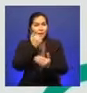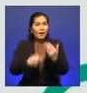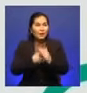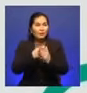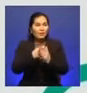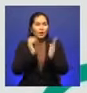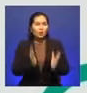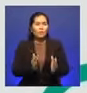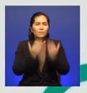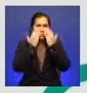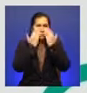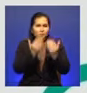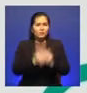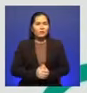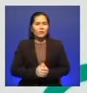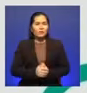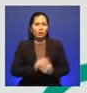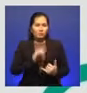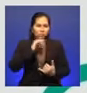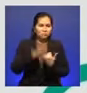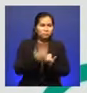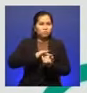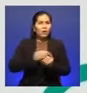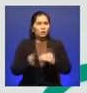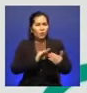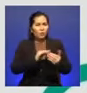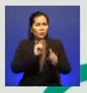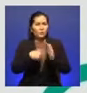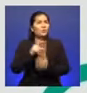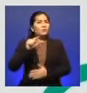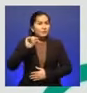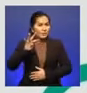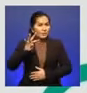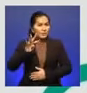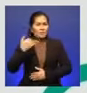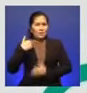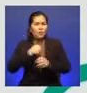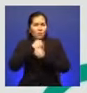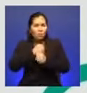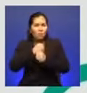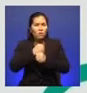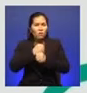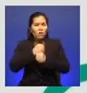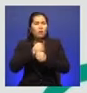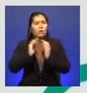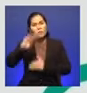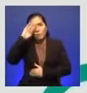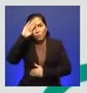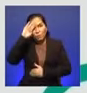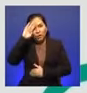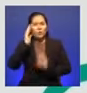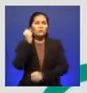วิตต้องฝังศพภายใน24ชั่วโมงนะครับแล้วก็ผู้ป่วยผู้สูงอายุบางคนหรือประชาชนบางคนที่เขามีฐานะยากจน